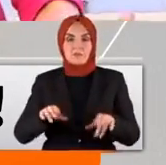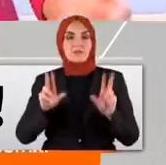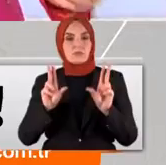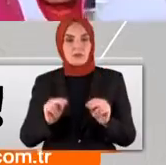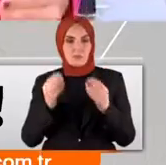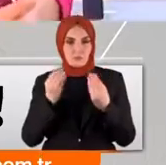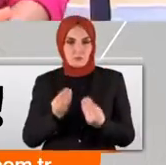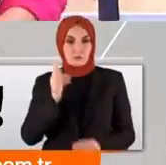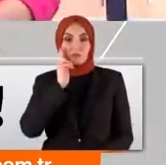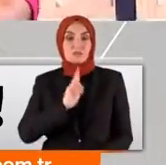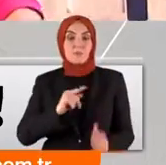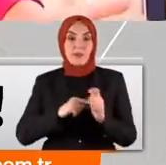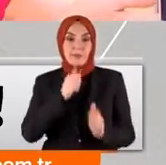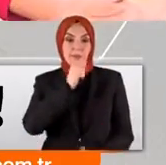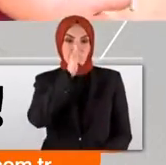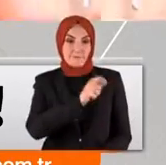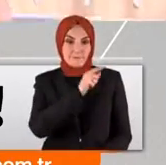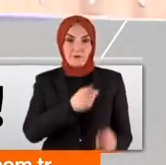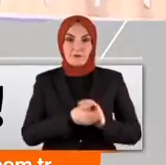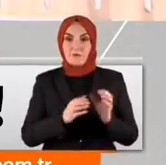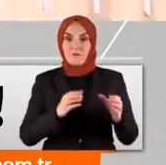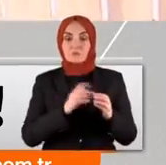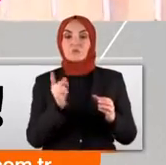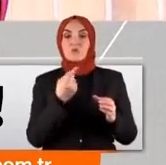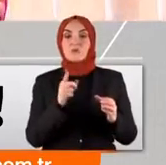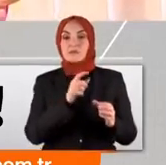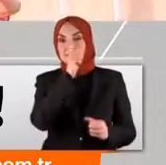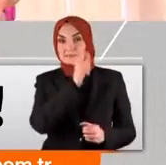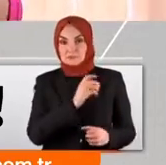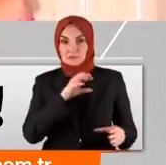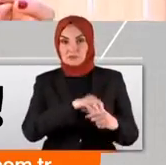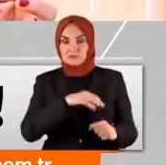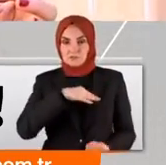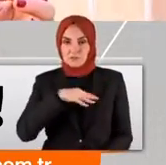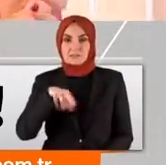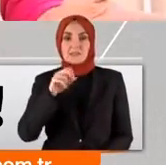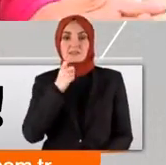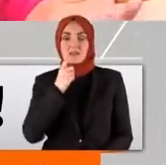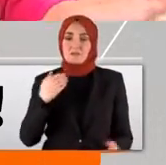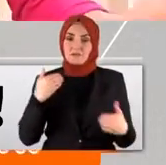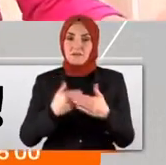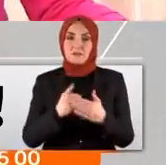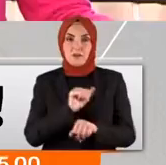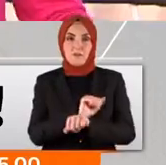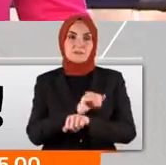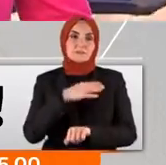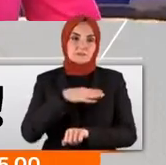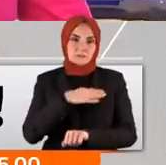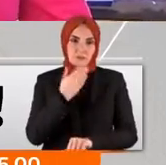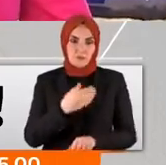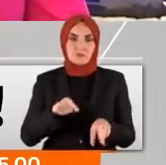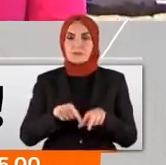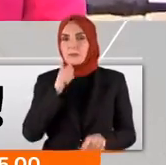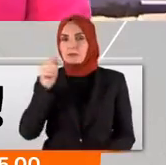yöneticisi olarak adının geçtiği bu iddianamede 80 yıla kadar hapis isteniyor. Necati Şaşmaz ise